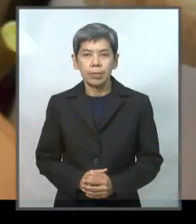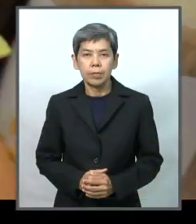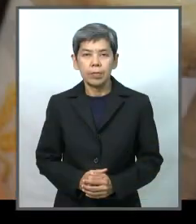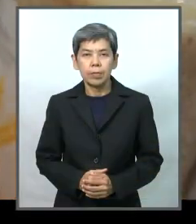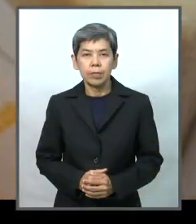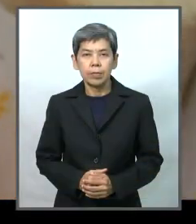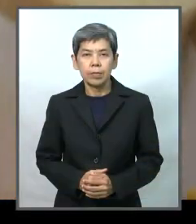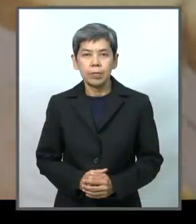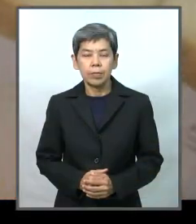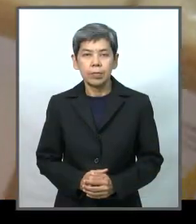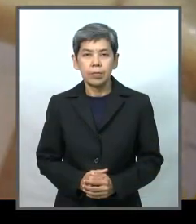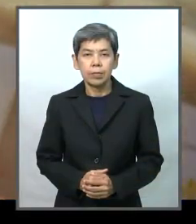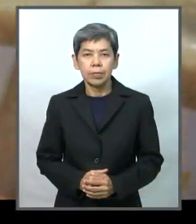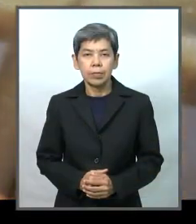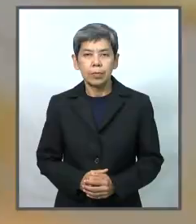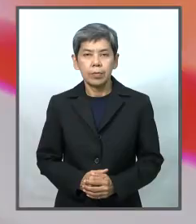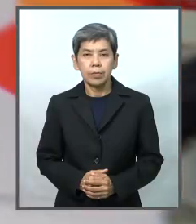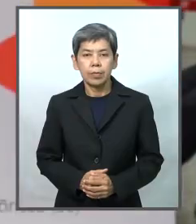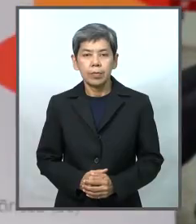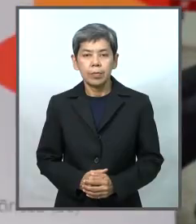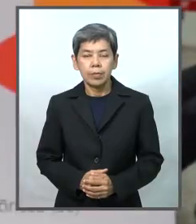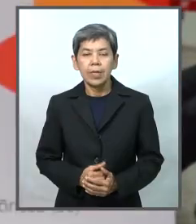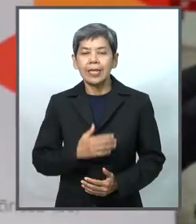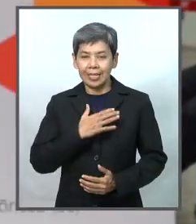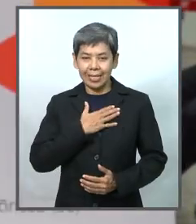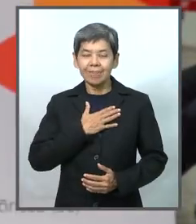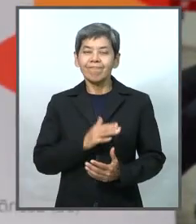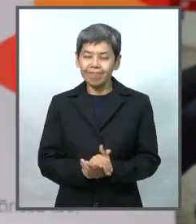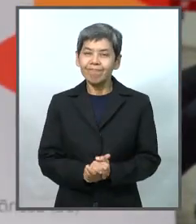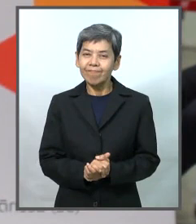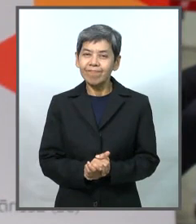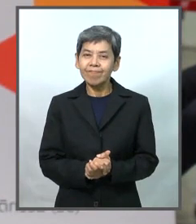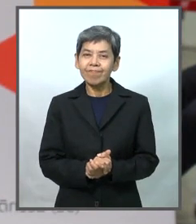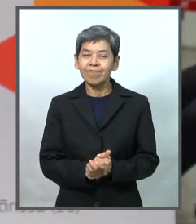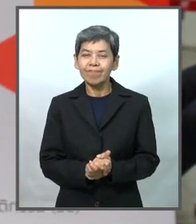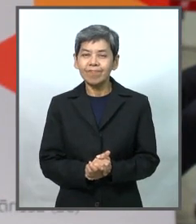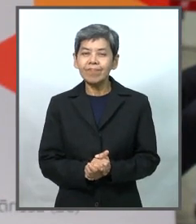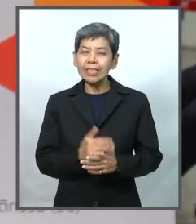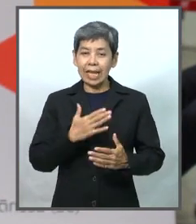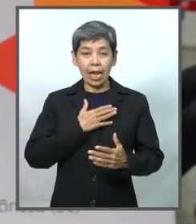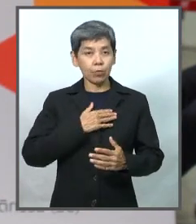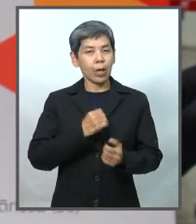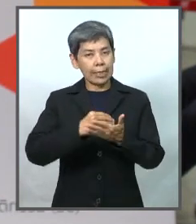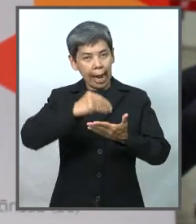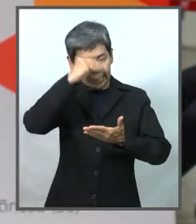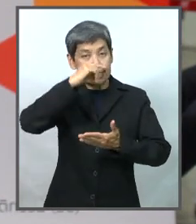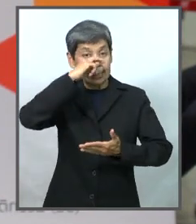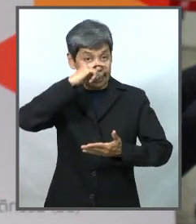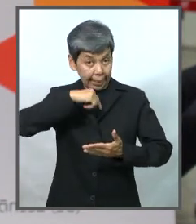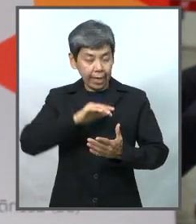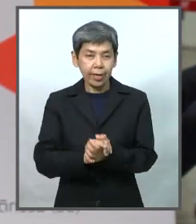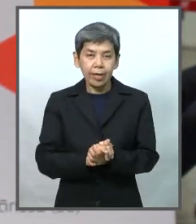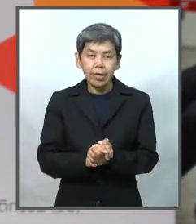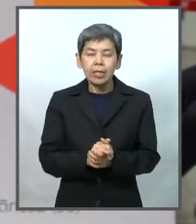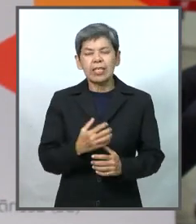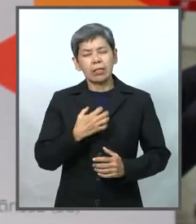นิชารีเป็น เอกชนะศักดิ์ค่ะเป็นนักเรียนไทยนะคะ